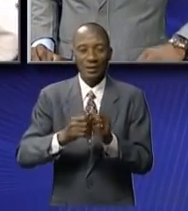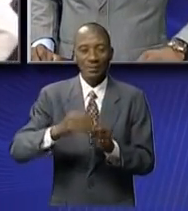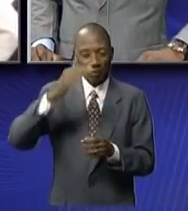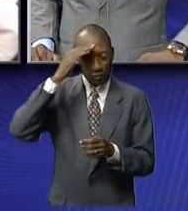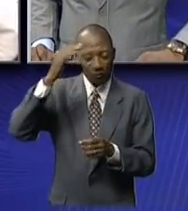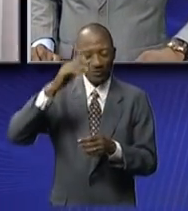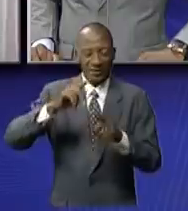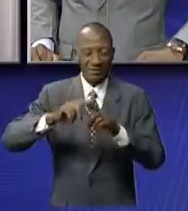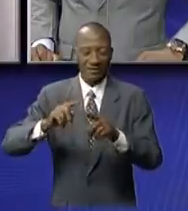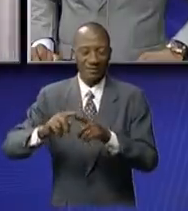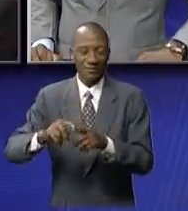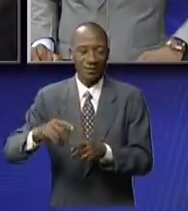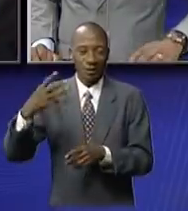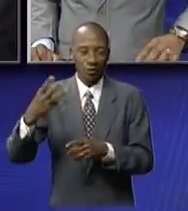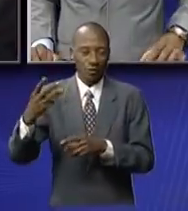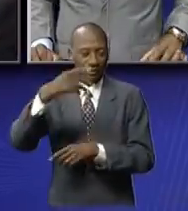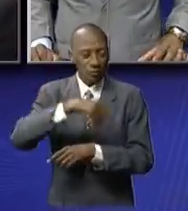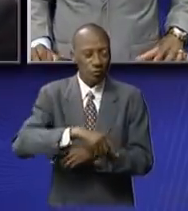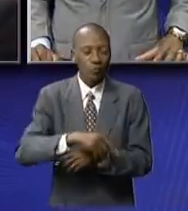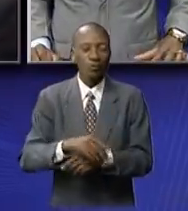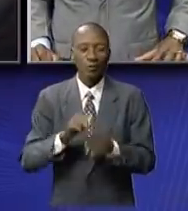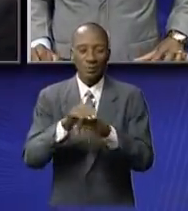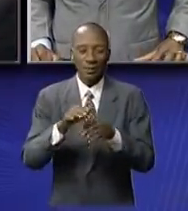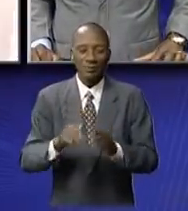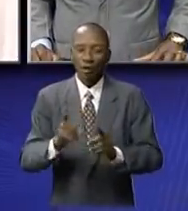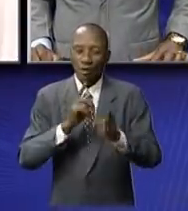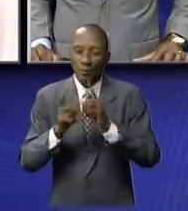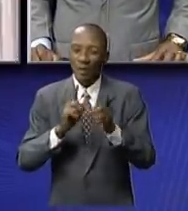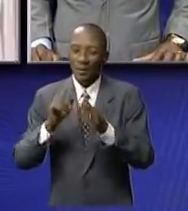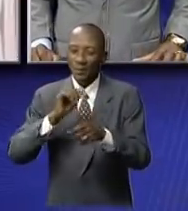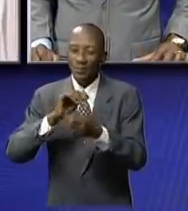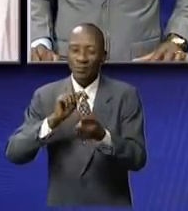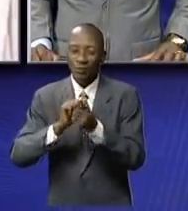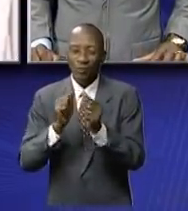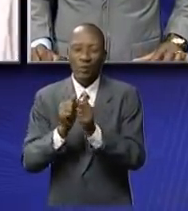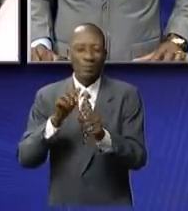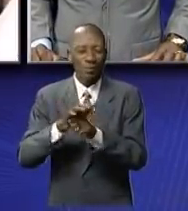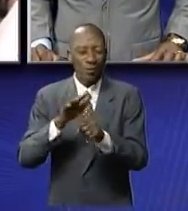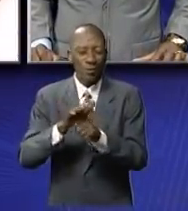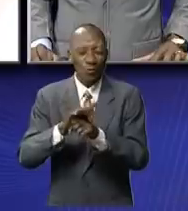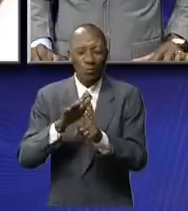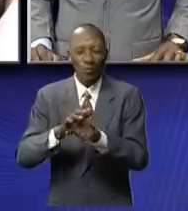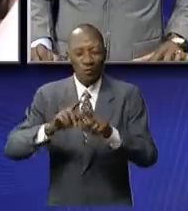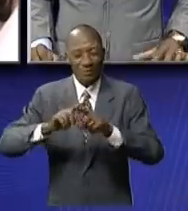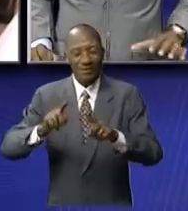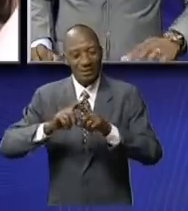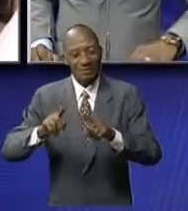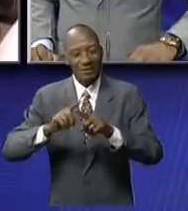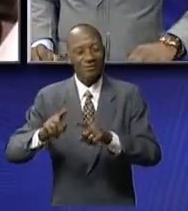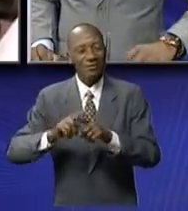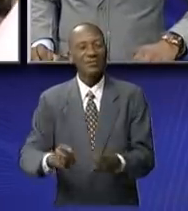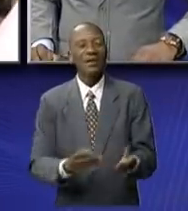les participants ont passé en vue les systèmes licence, master, doctorat, entendez LMD. Ils ont abordé